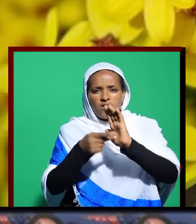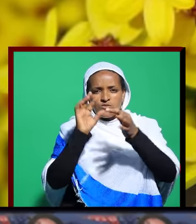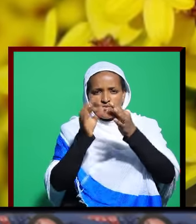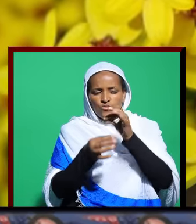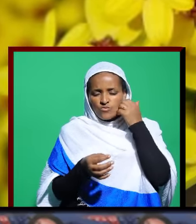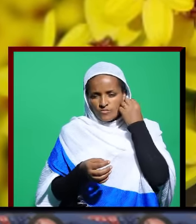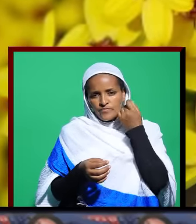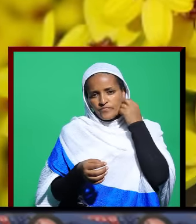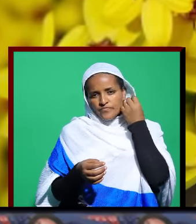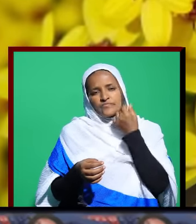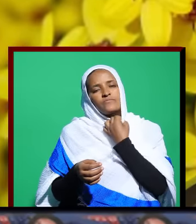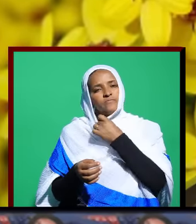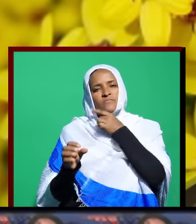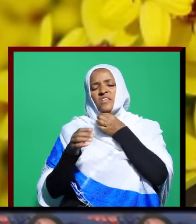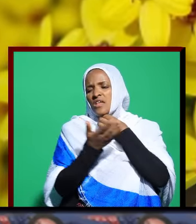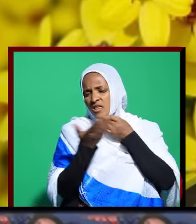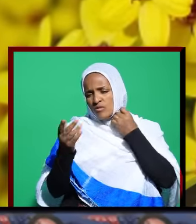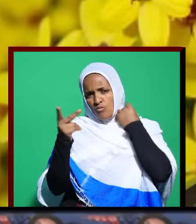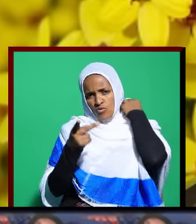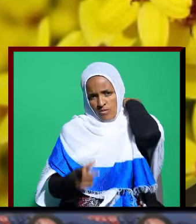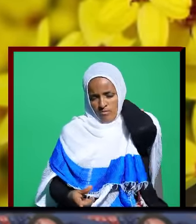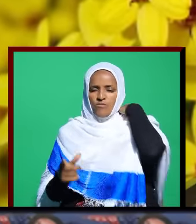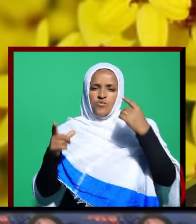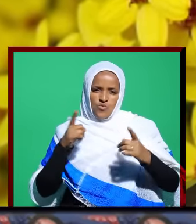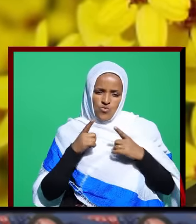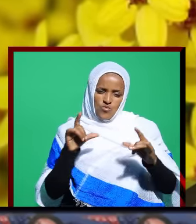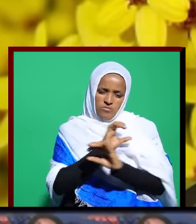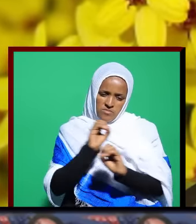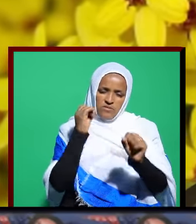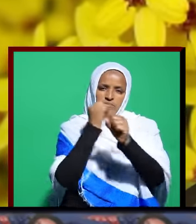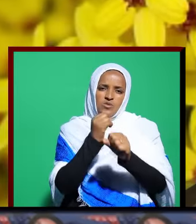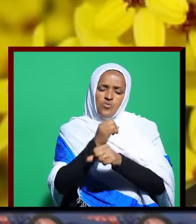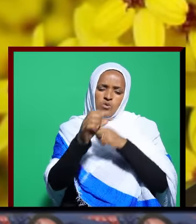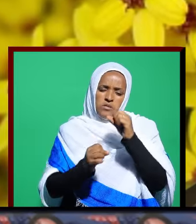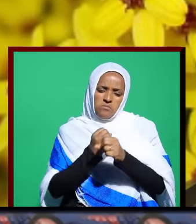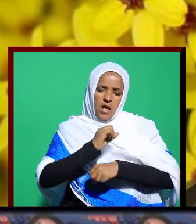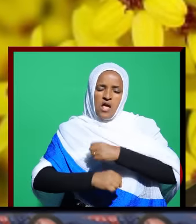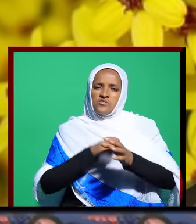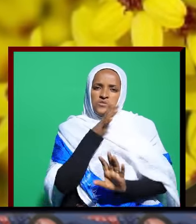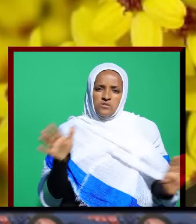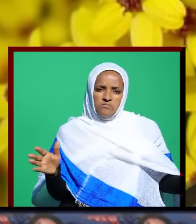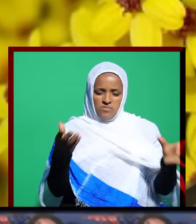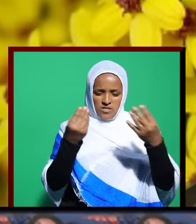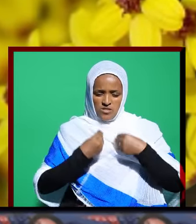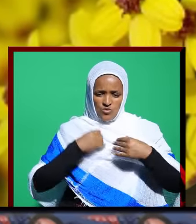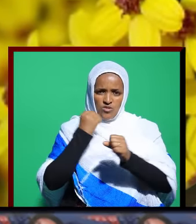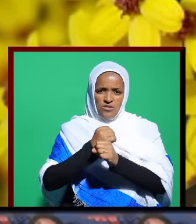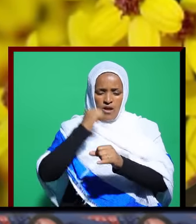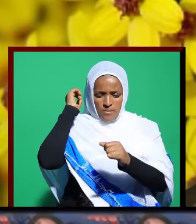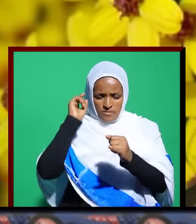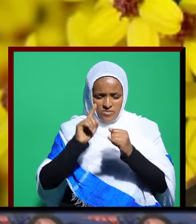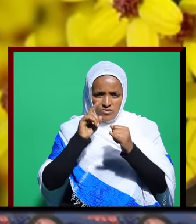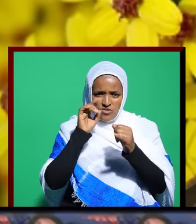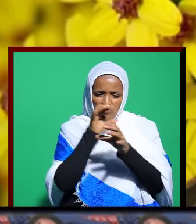ምን ማለት ነው? የትም ቢኖሩ ምንም ቢሰሩ ማለት ነው፣ ስለ እድሜያቸው ግድ የላቸው። የተሰጣቸውን